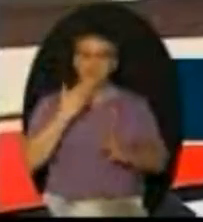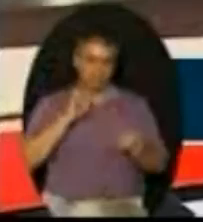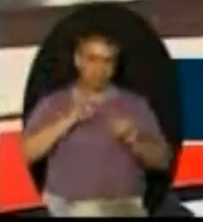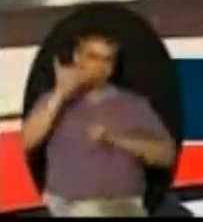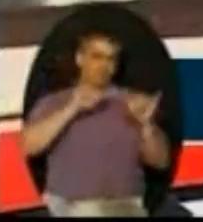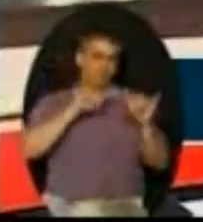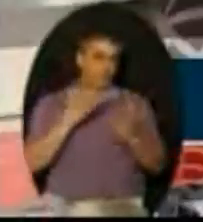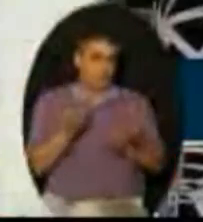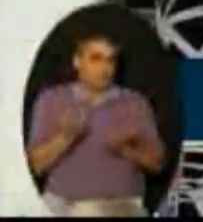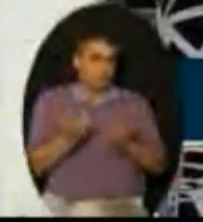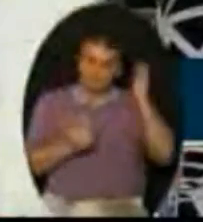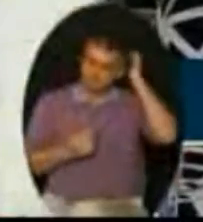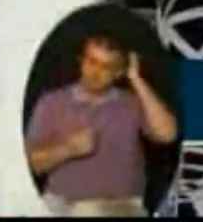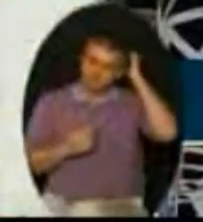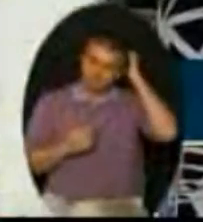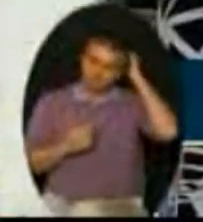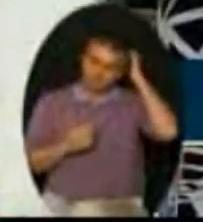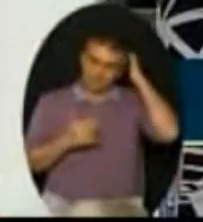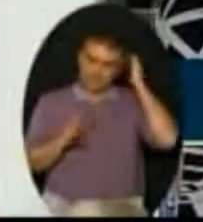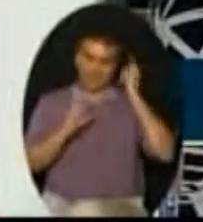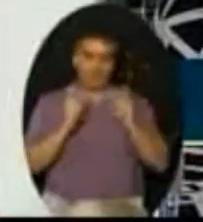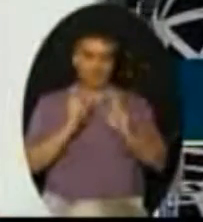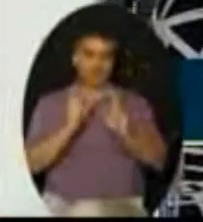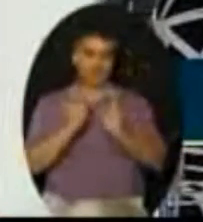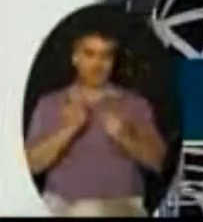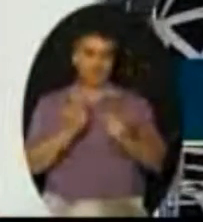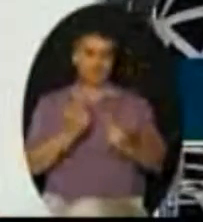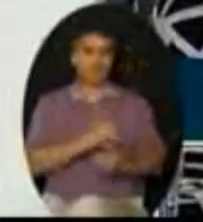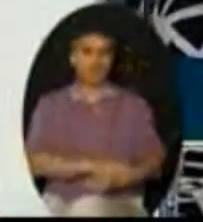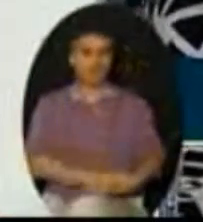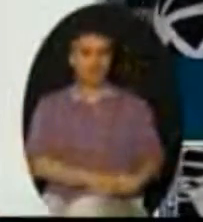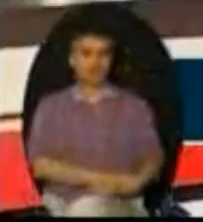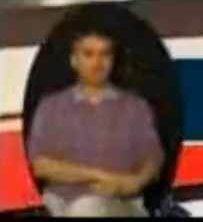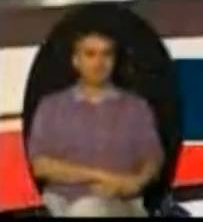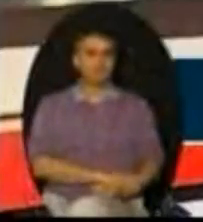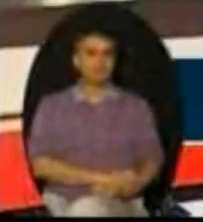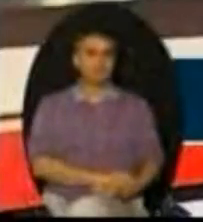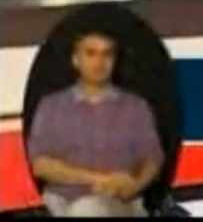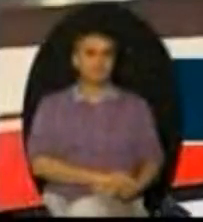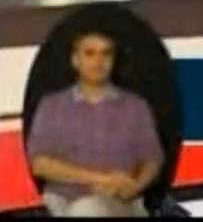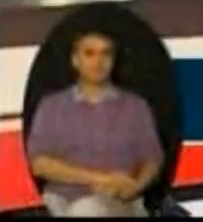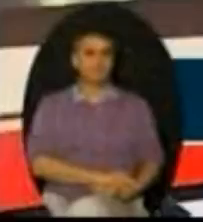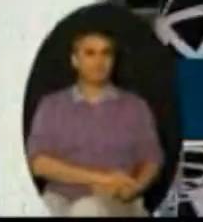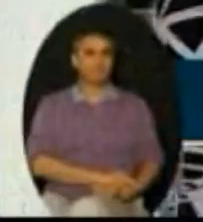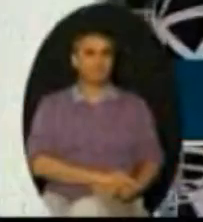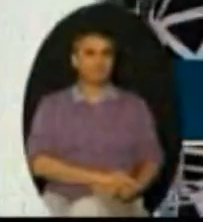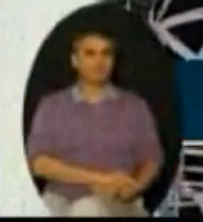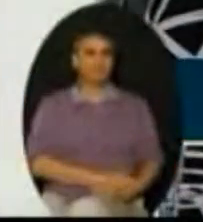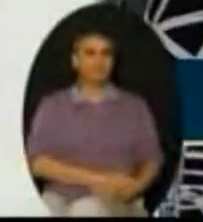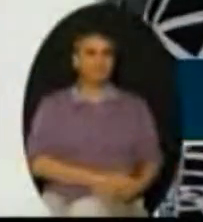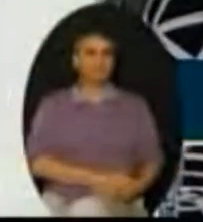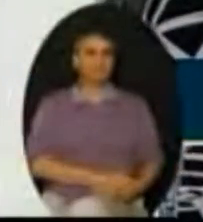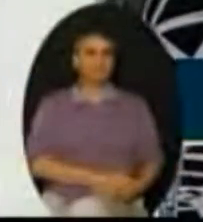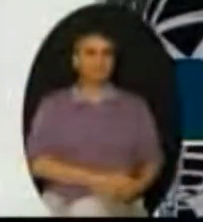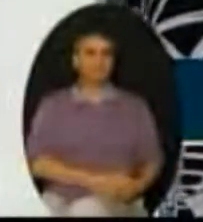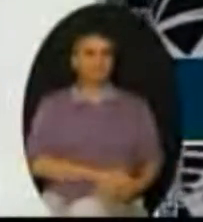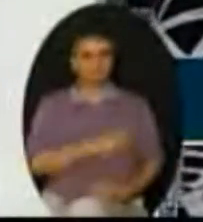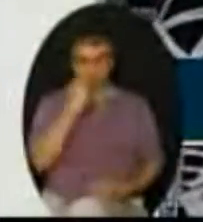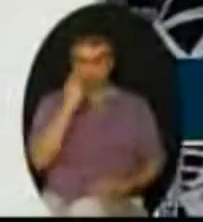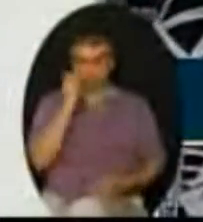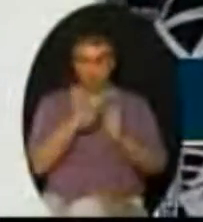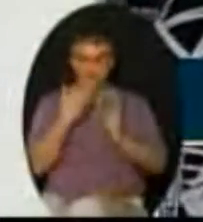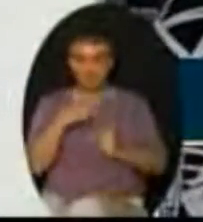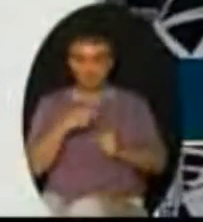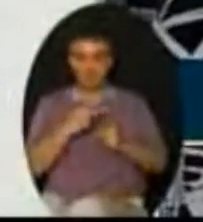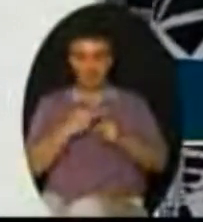נוסעים לשם, אז למה למנוע? למה למנוע מהם קזינו בישראל? כמו שאנחנו רואים, תופעת ההימורים במדינת ישראל רק